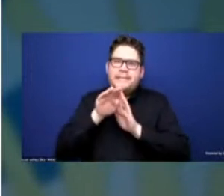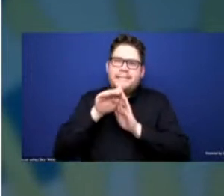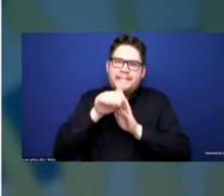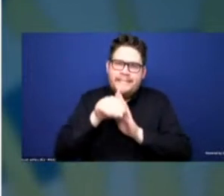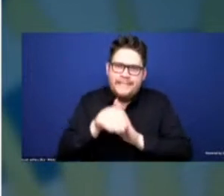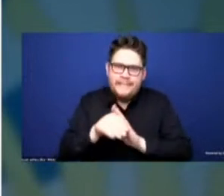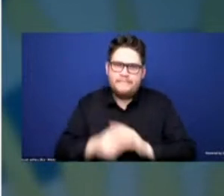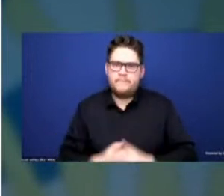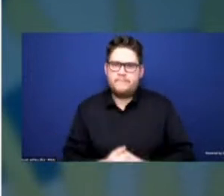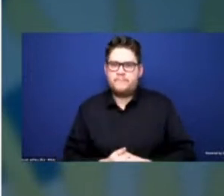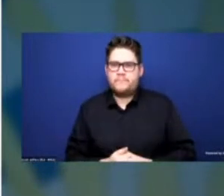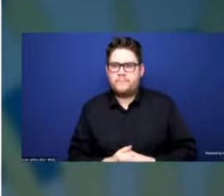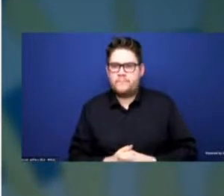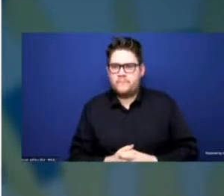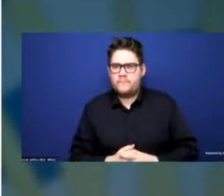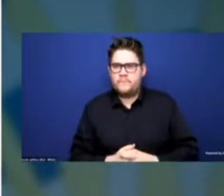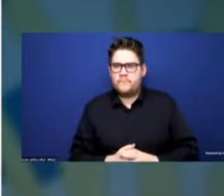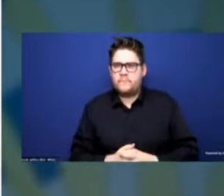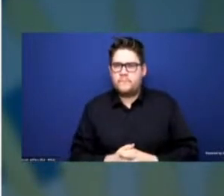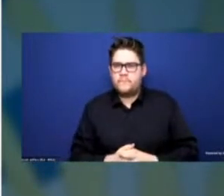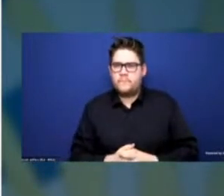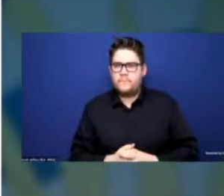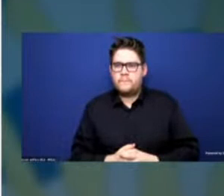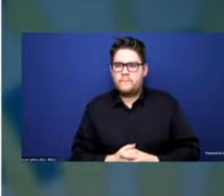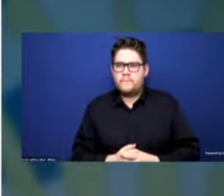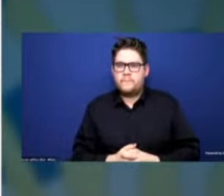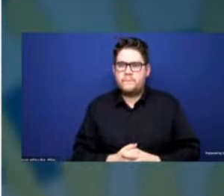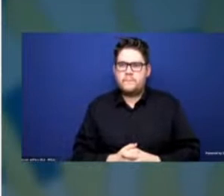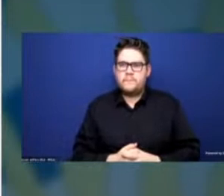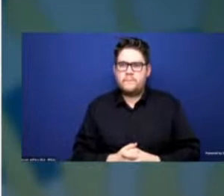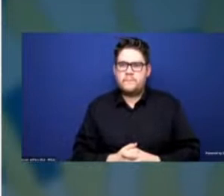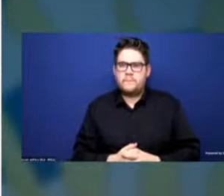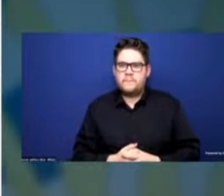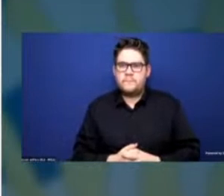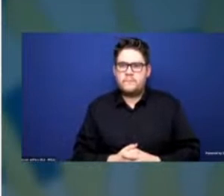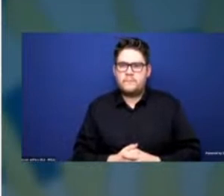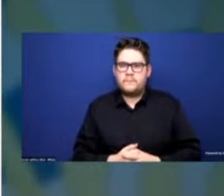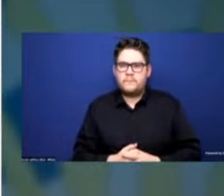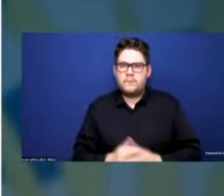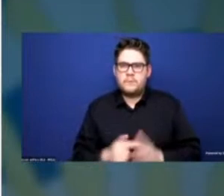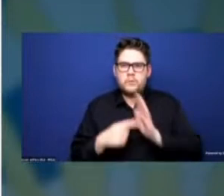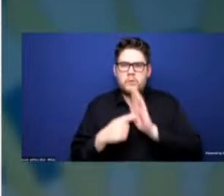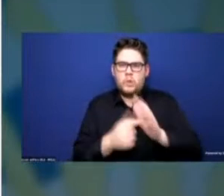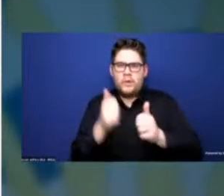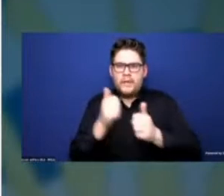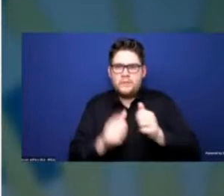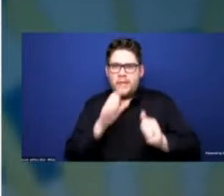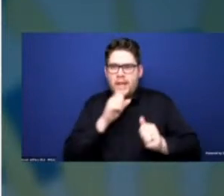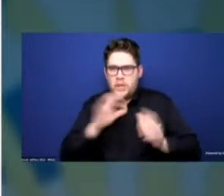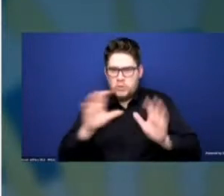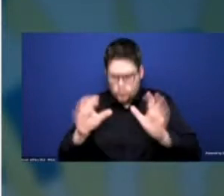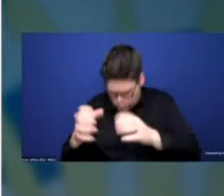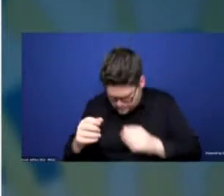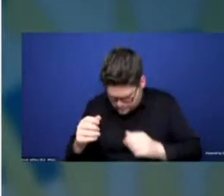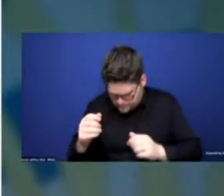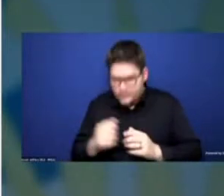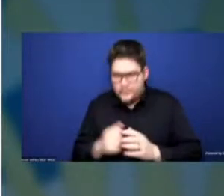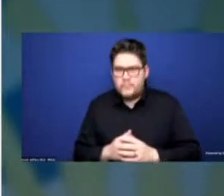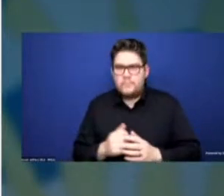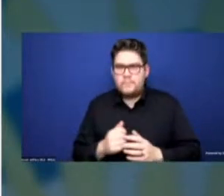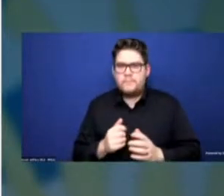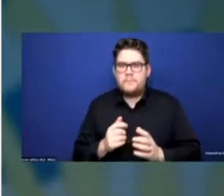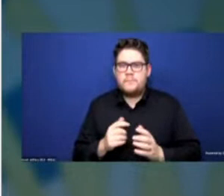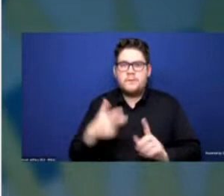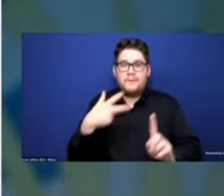有2个卫生局慢慢下降了。这个呢是根据年龄到4月13号每个年龄